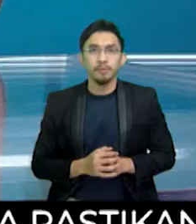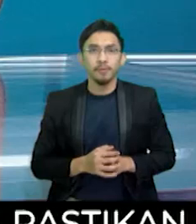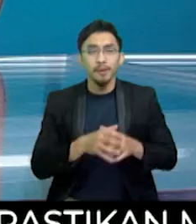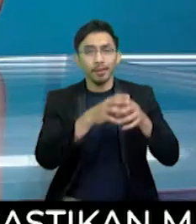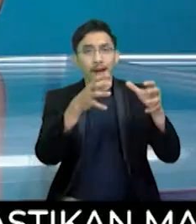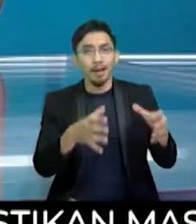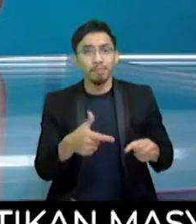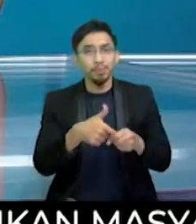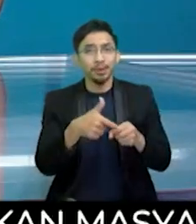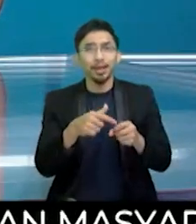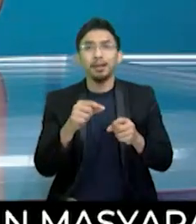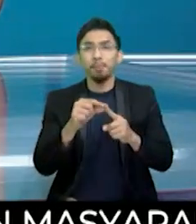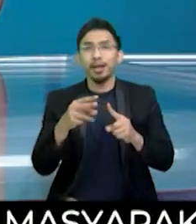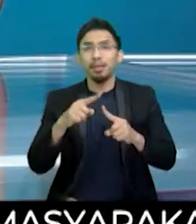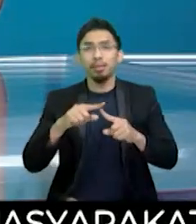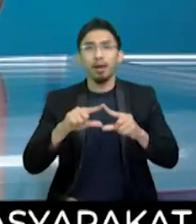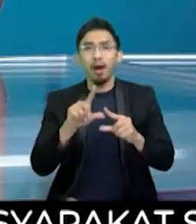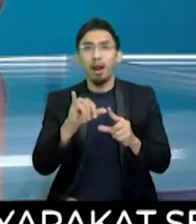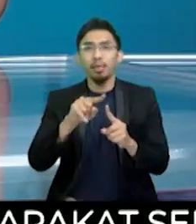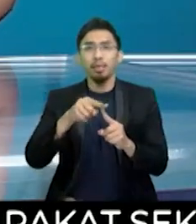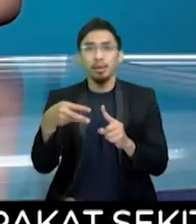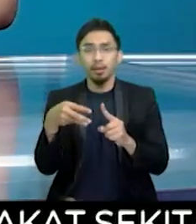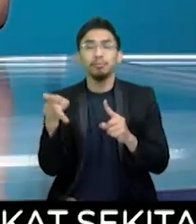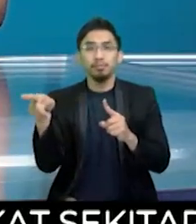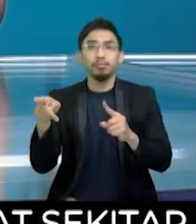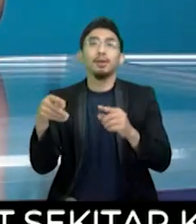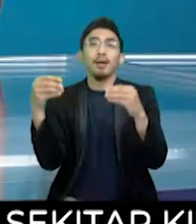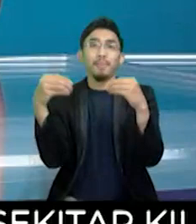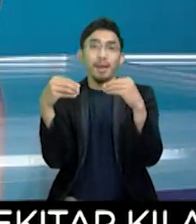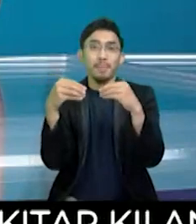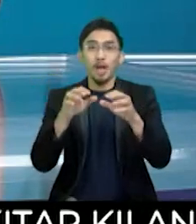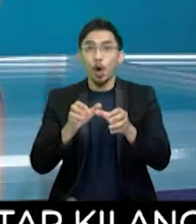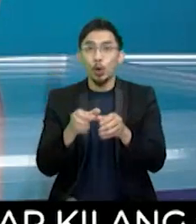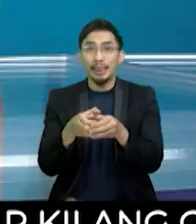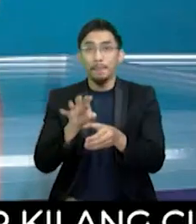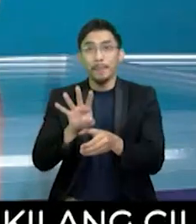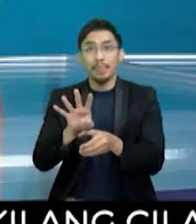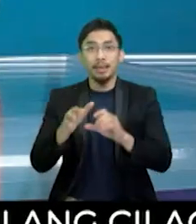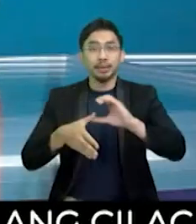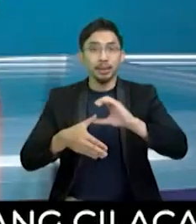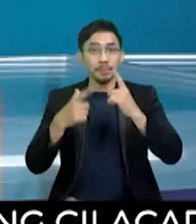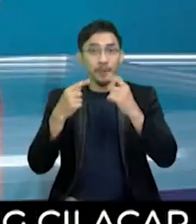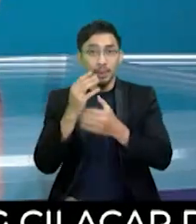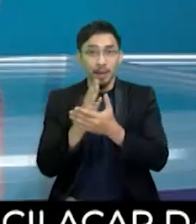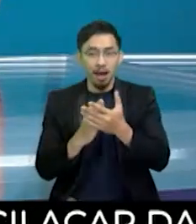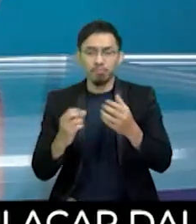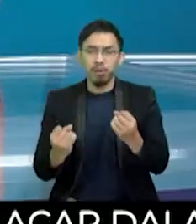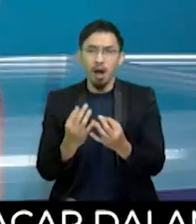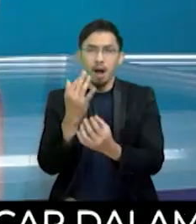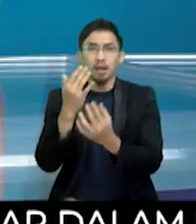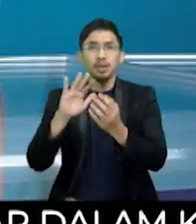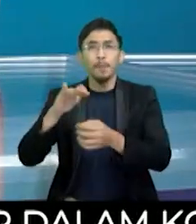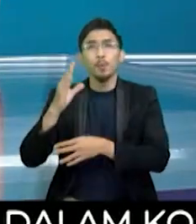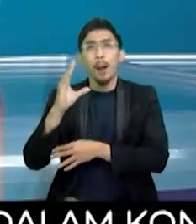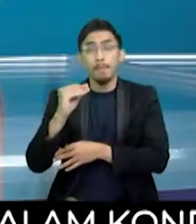Tangki yang menyimpan BBM jenis Pertalite di kilang Pertamina Unit 4 Cilacap, Jawa Tengah terbakar Sabtu malam. Tangki terbakar saat hujan